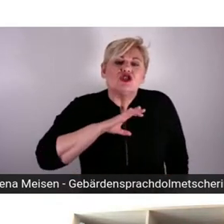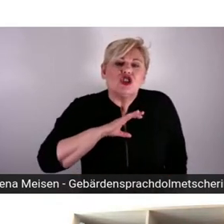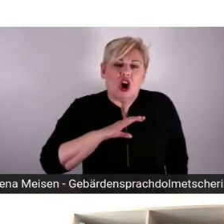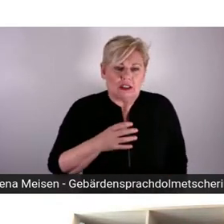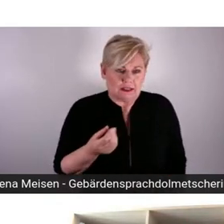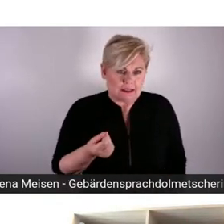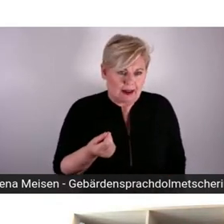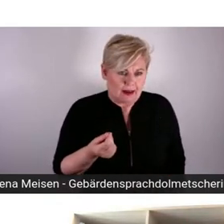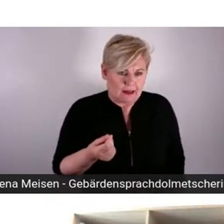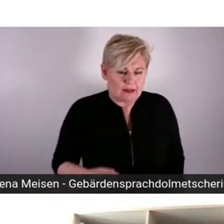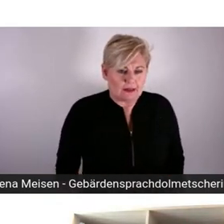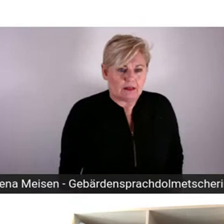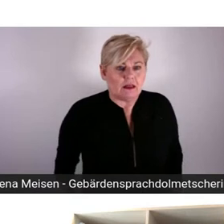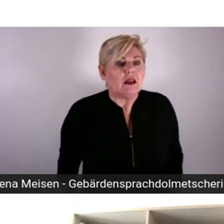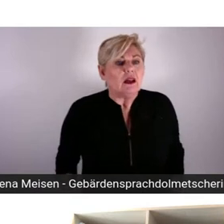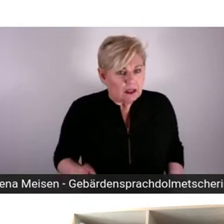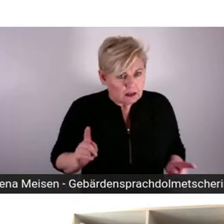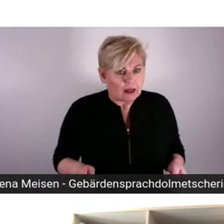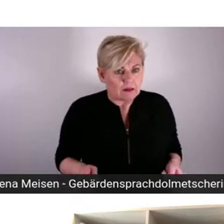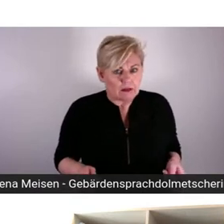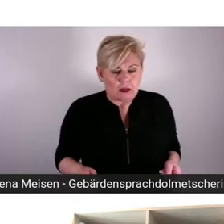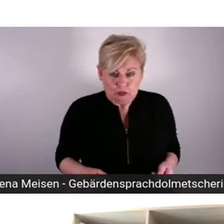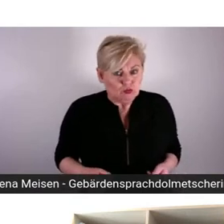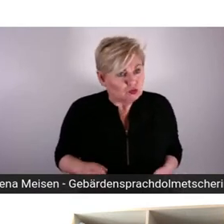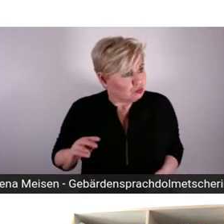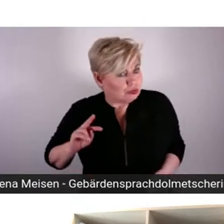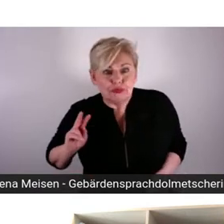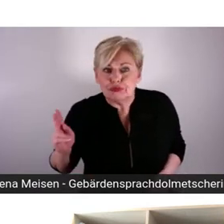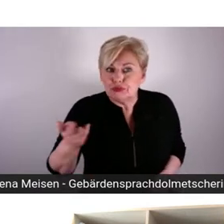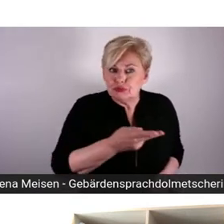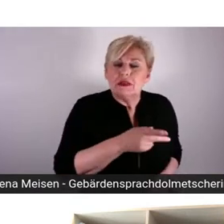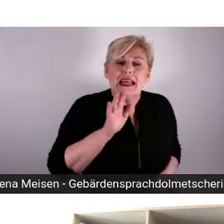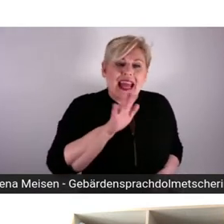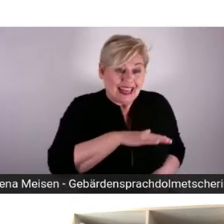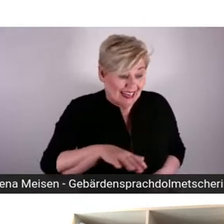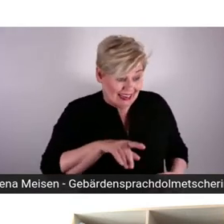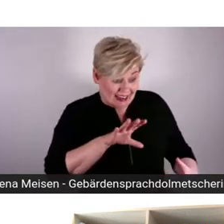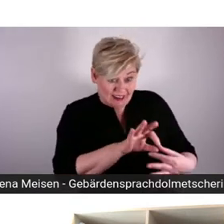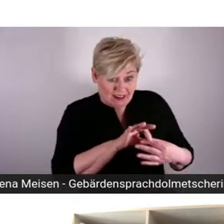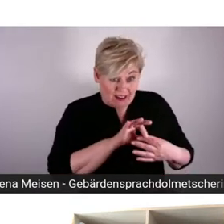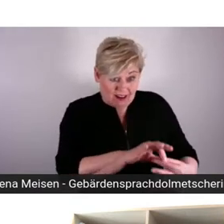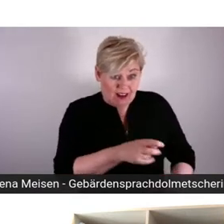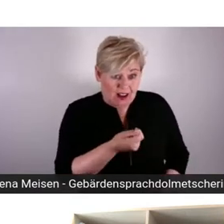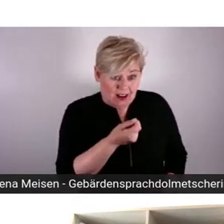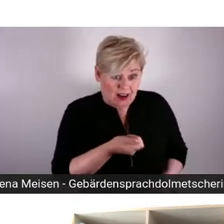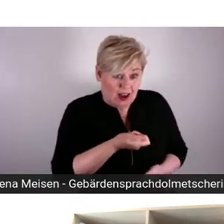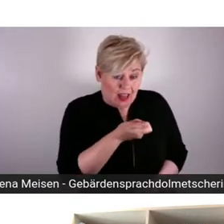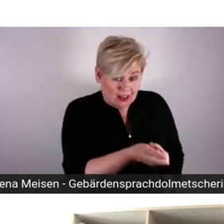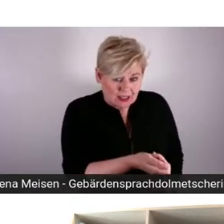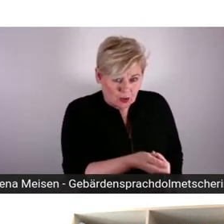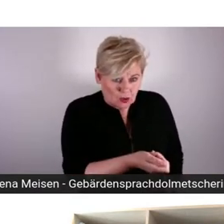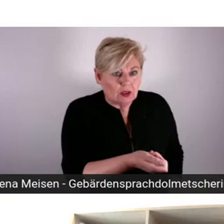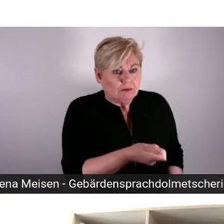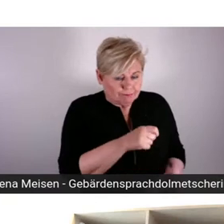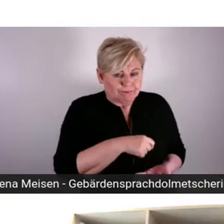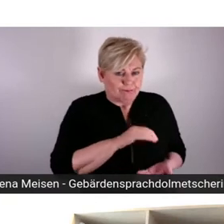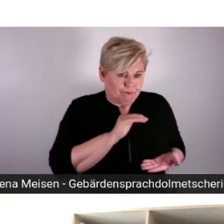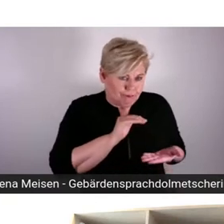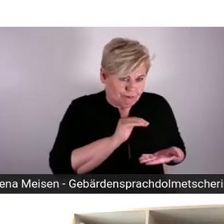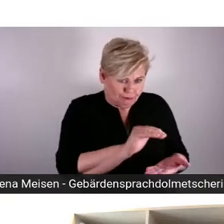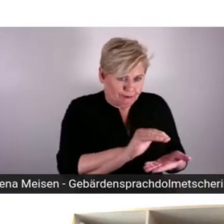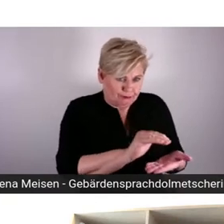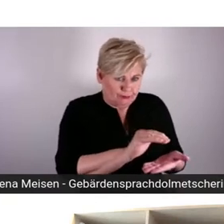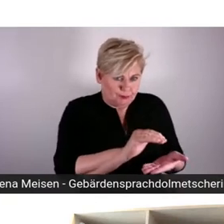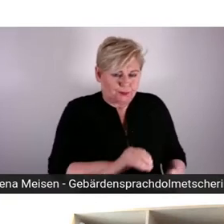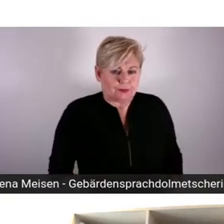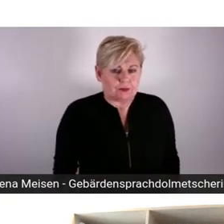Das heißt, das gibt ein breites Bündnis dafür, dass kinderbezogene Leistungen wenn man so sagen, gebündelt und dem Kind zugesprochen werden.